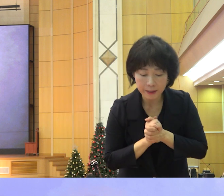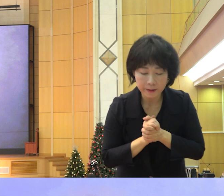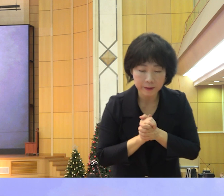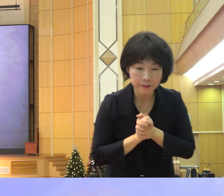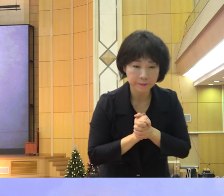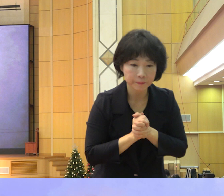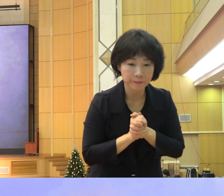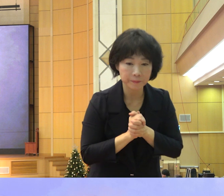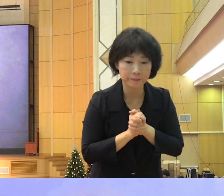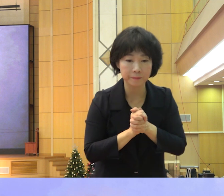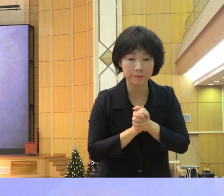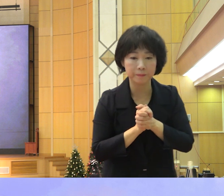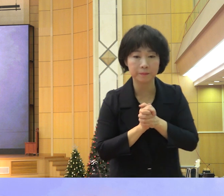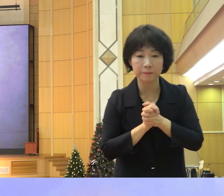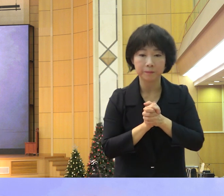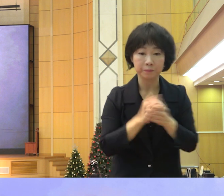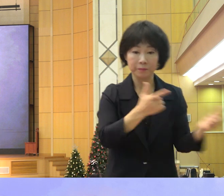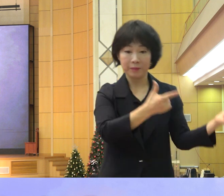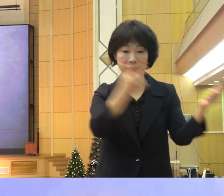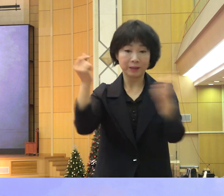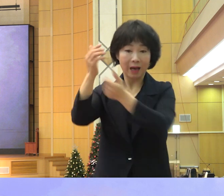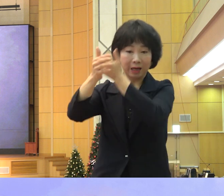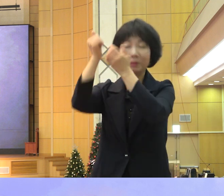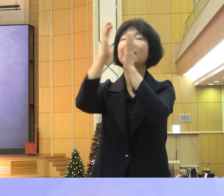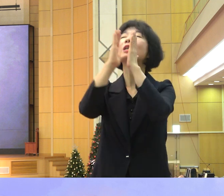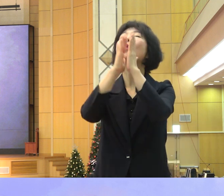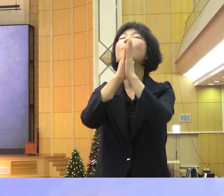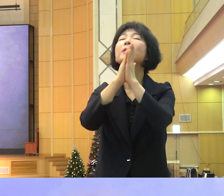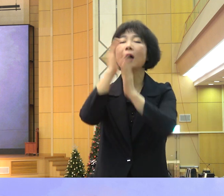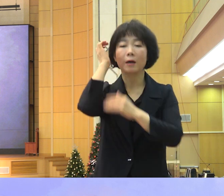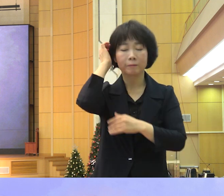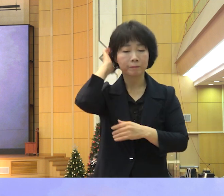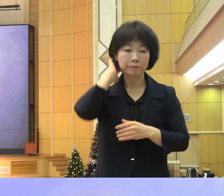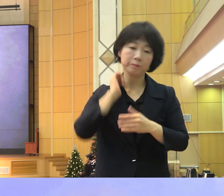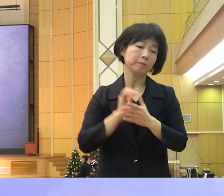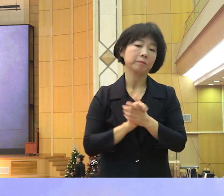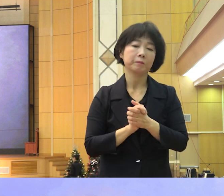아멘. 다 같이 하나님께 기도드리겠습니다.